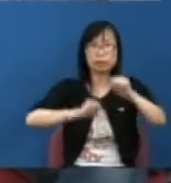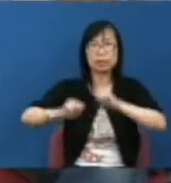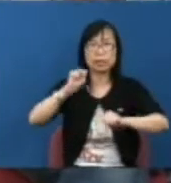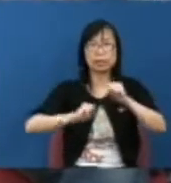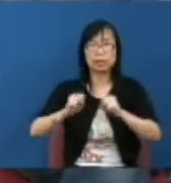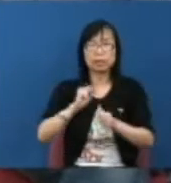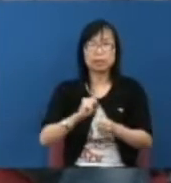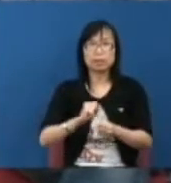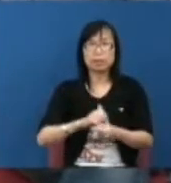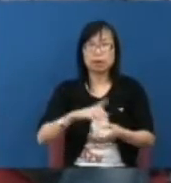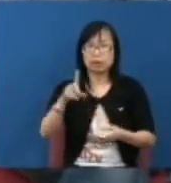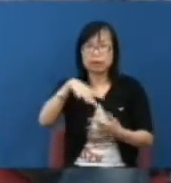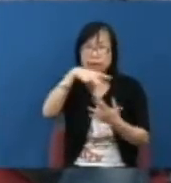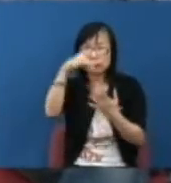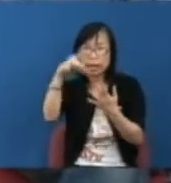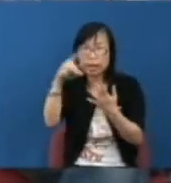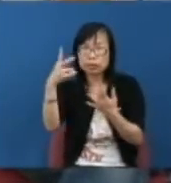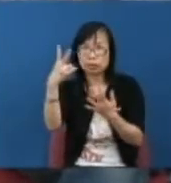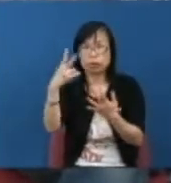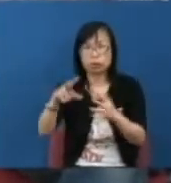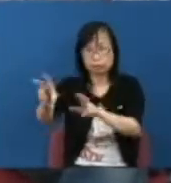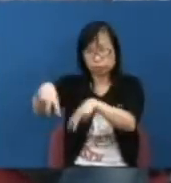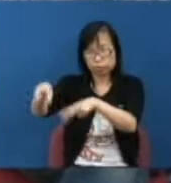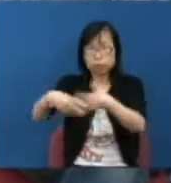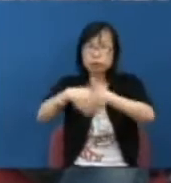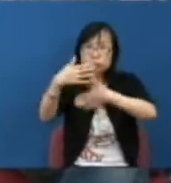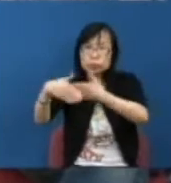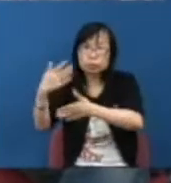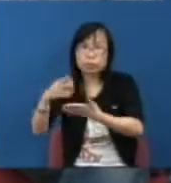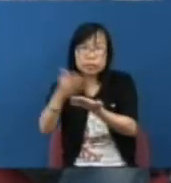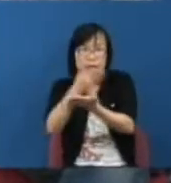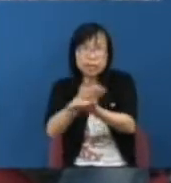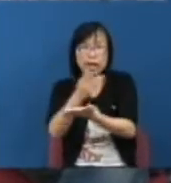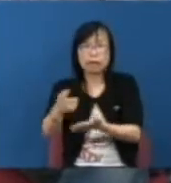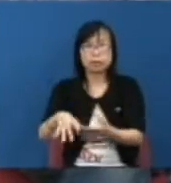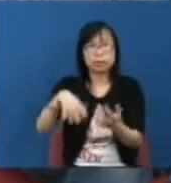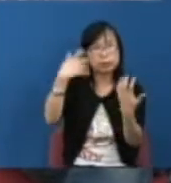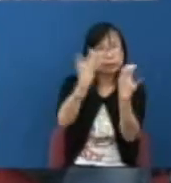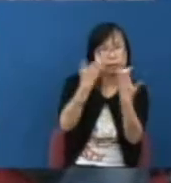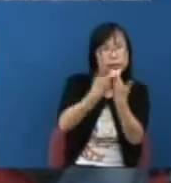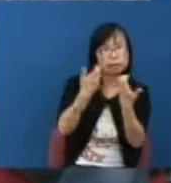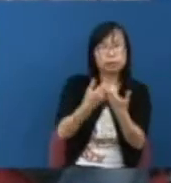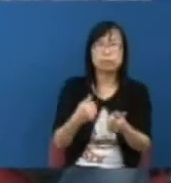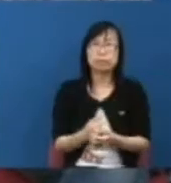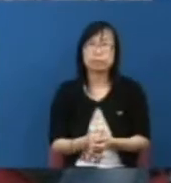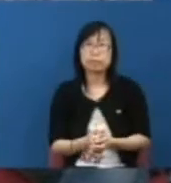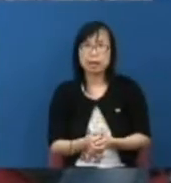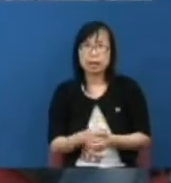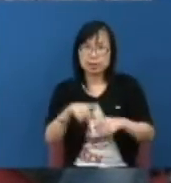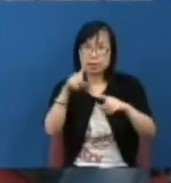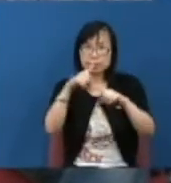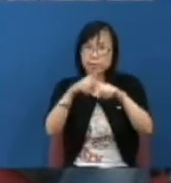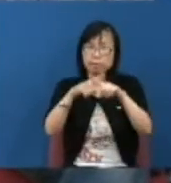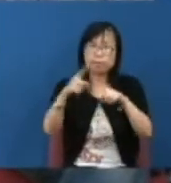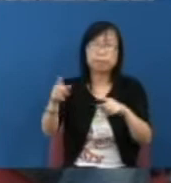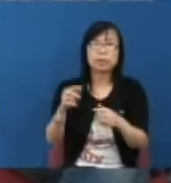某一兩間嘅村屋做試點啦。咁如果真係計到個 green audit 咧，即係你乘翻出去，